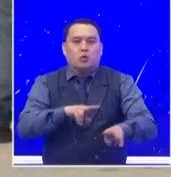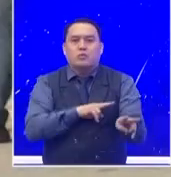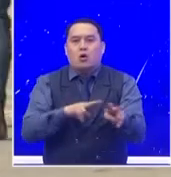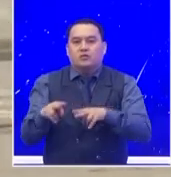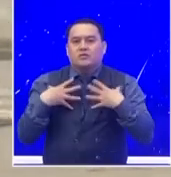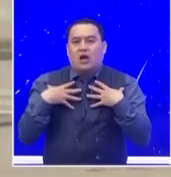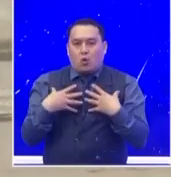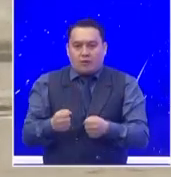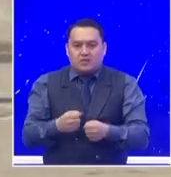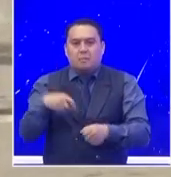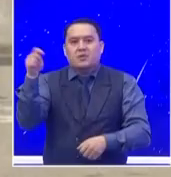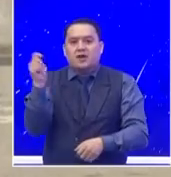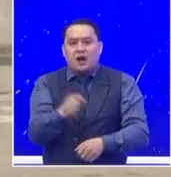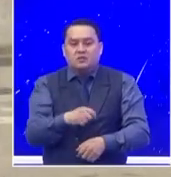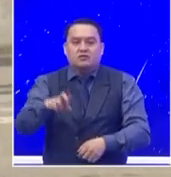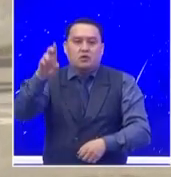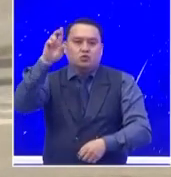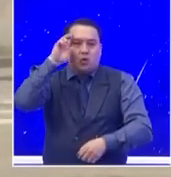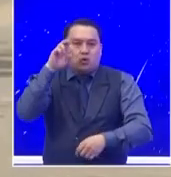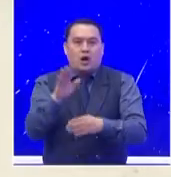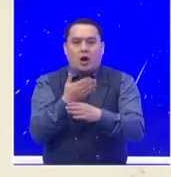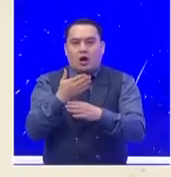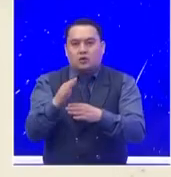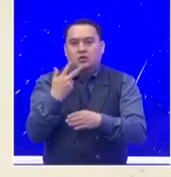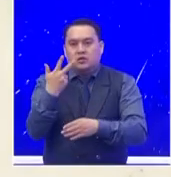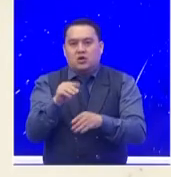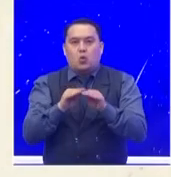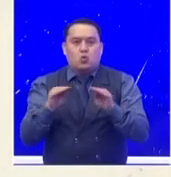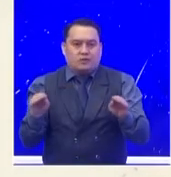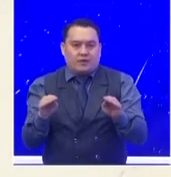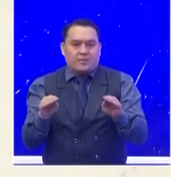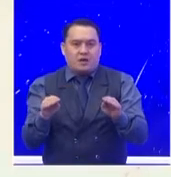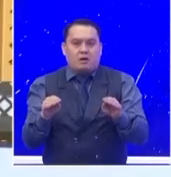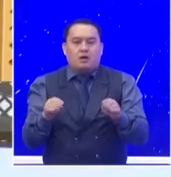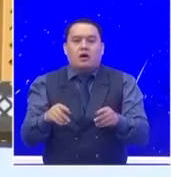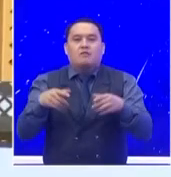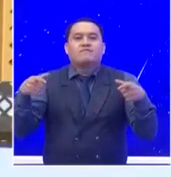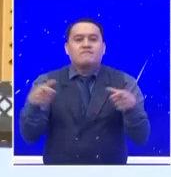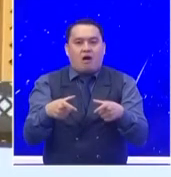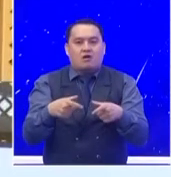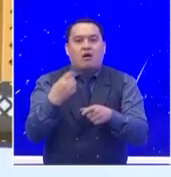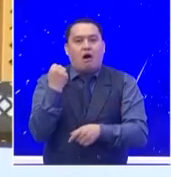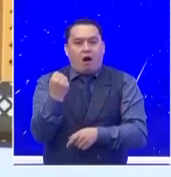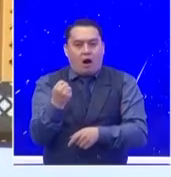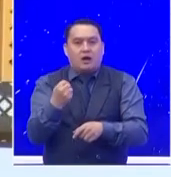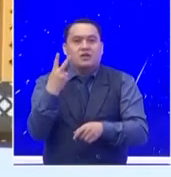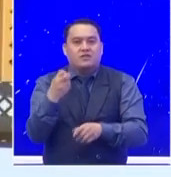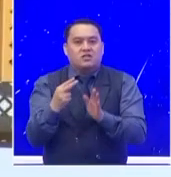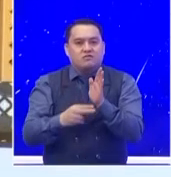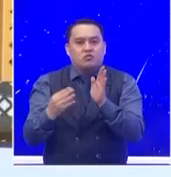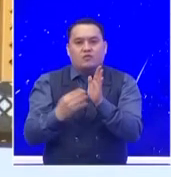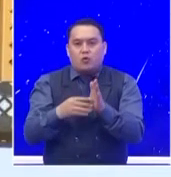мониторингу здоровья прибывших по странам, разделенных на три категории. На карантине находится по группе А –